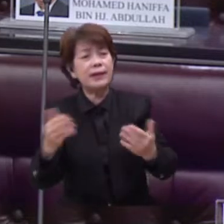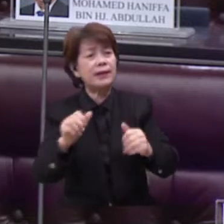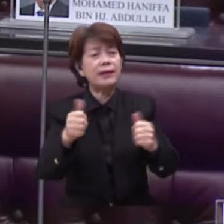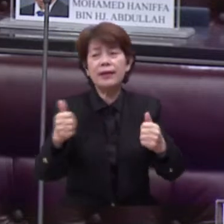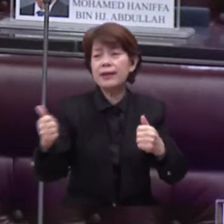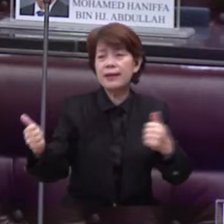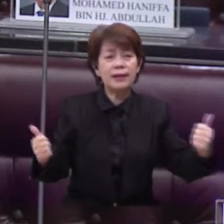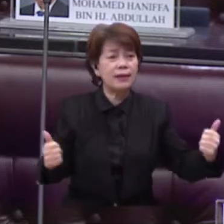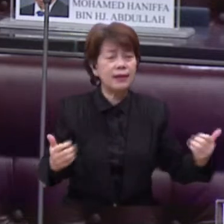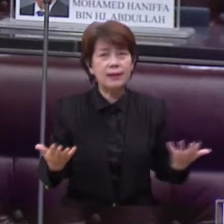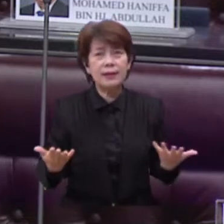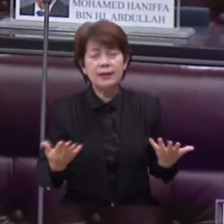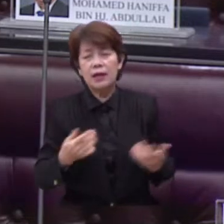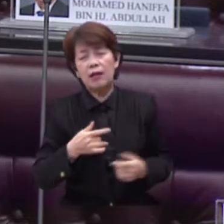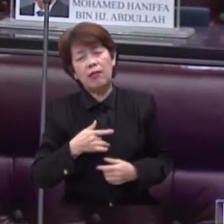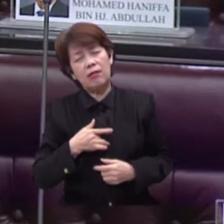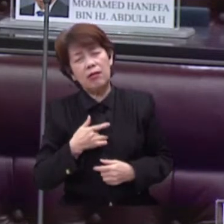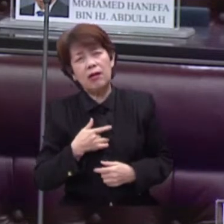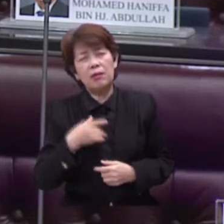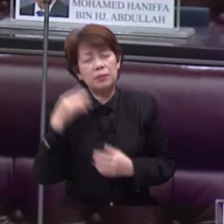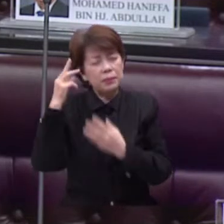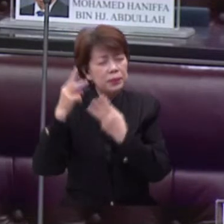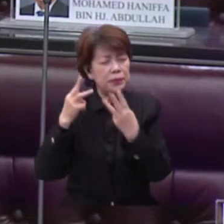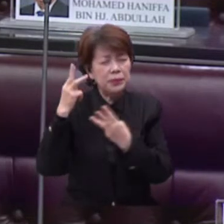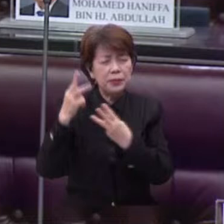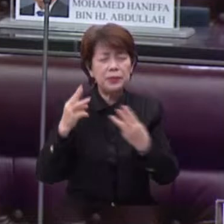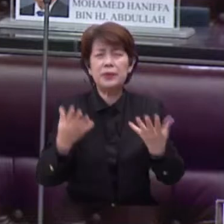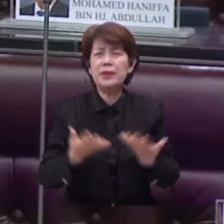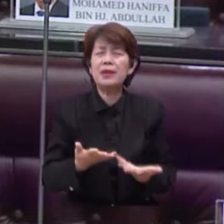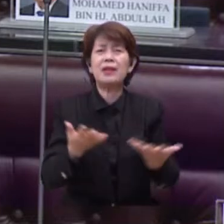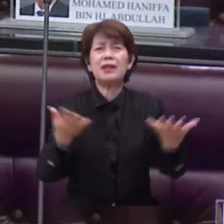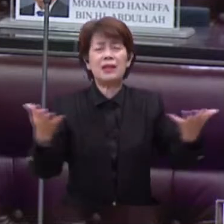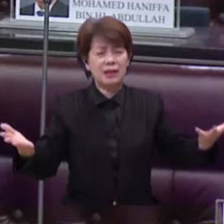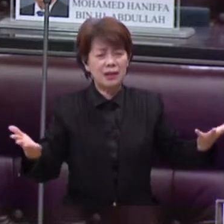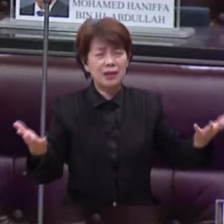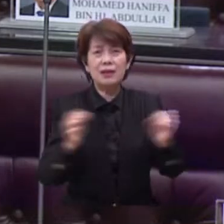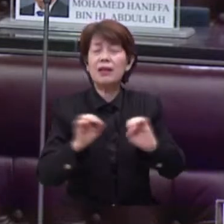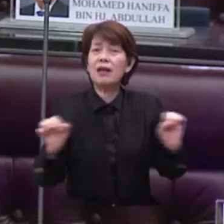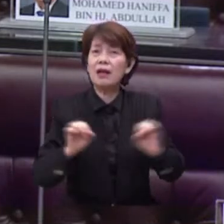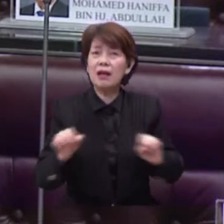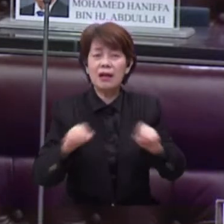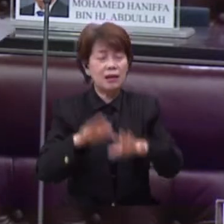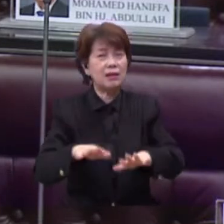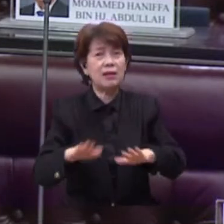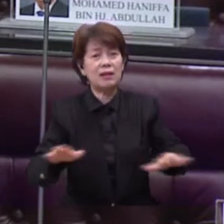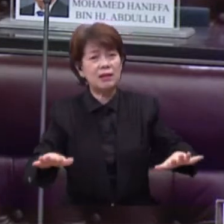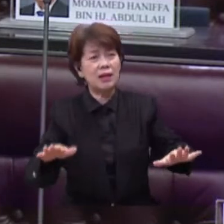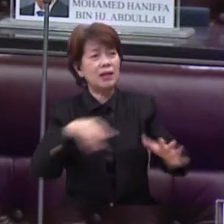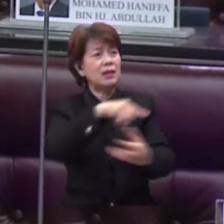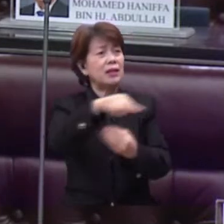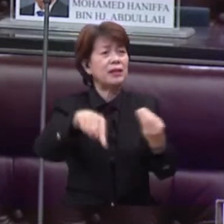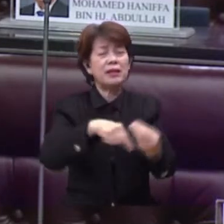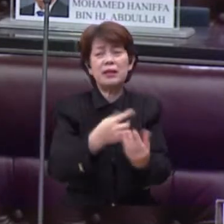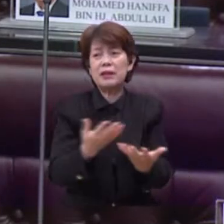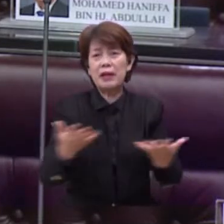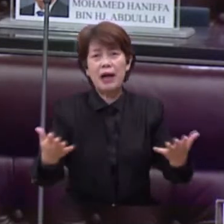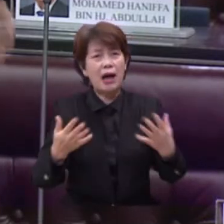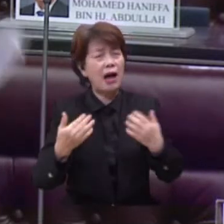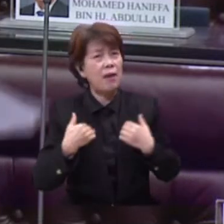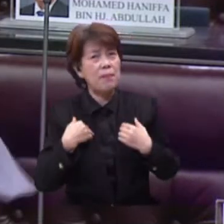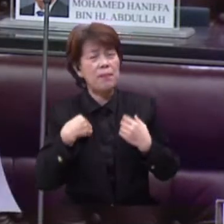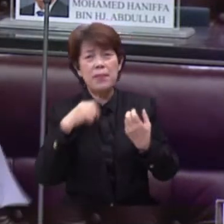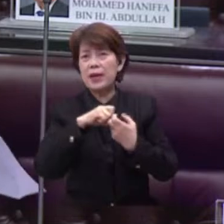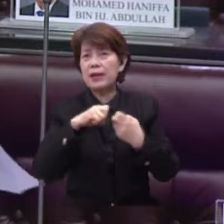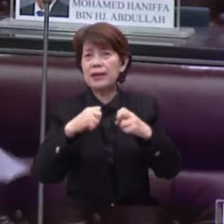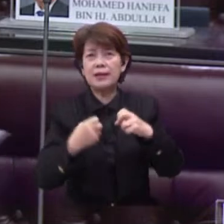bimbang dengan keadaan ini tak boleh kita nak bayangkan kalau anak-anak dan saudara terdekat kita yang mempunyai masalah